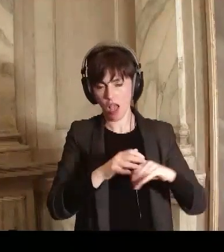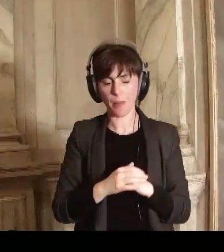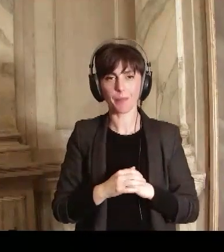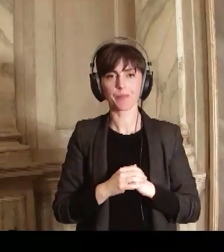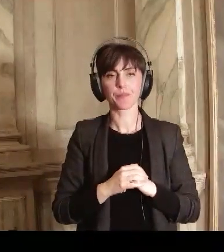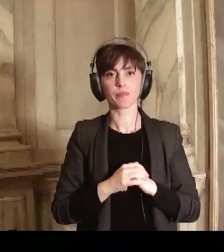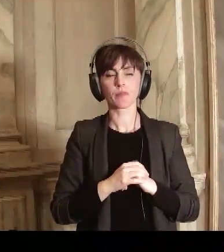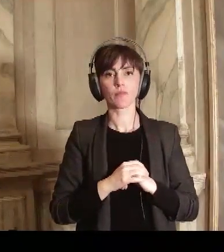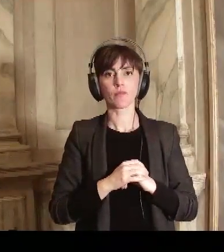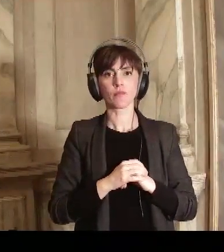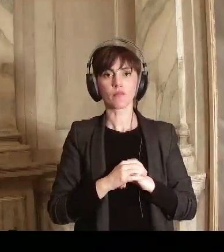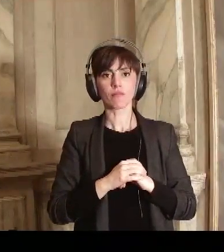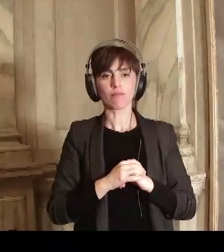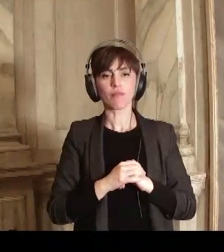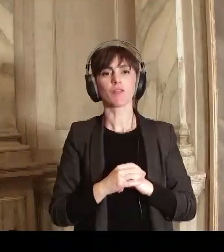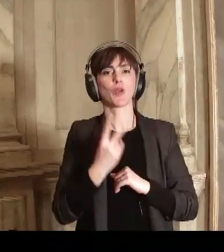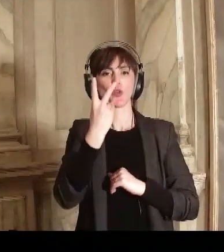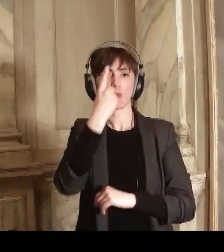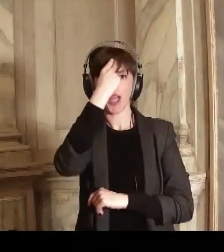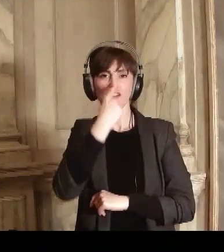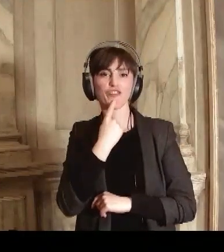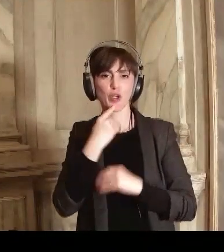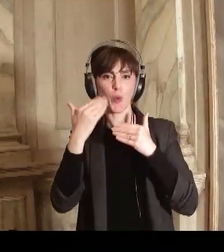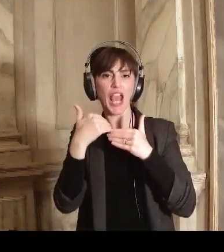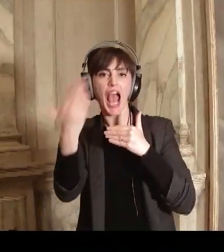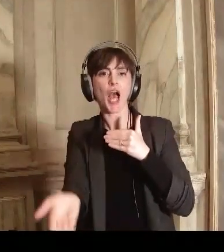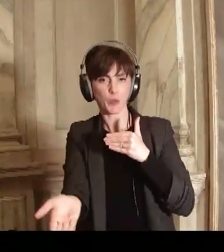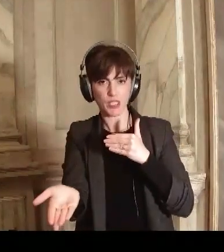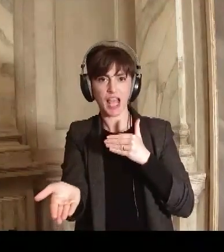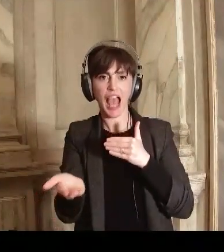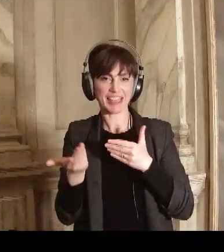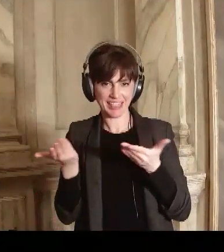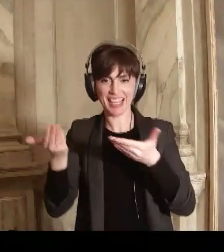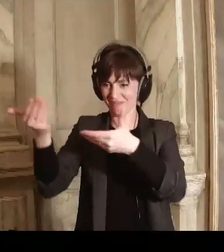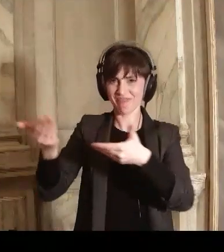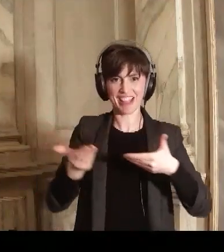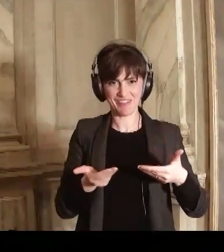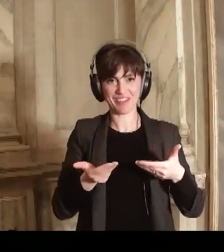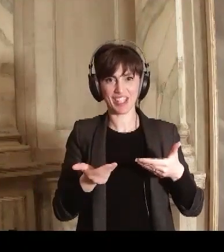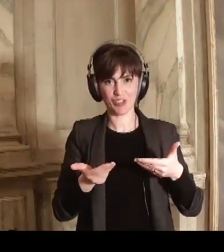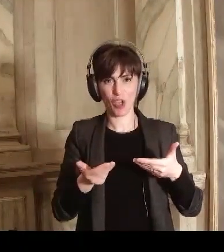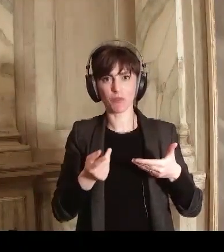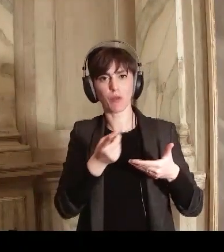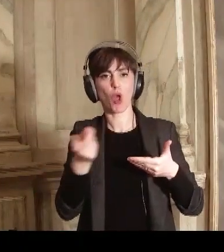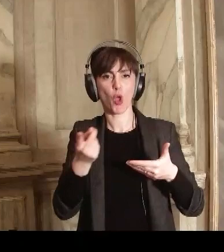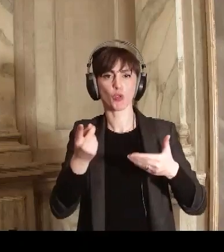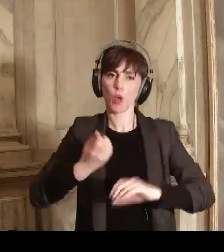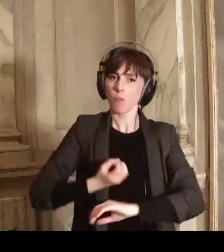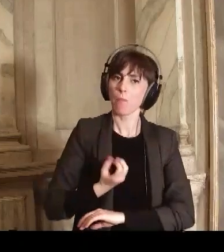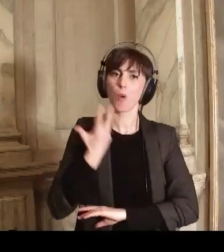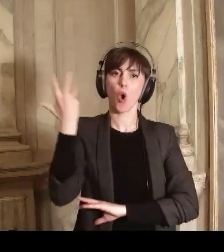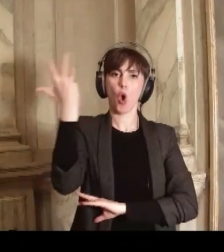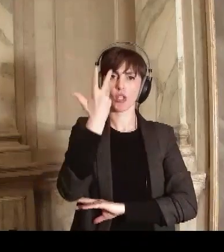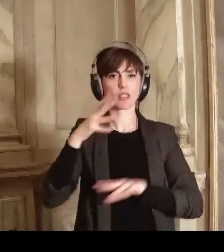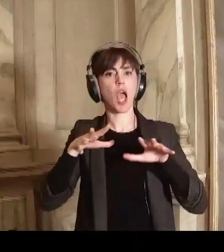sono state messe a fuoco 2 figure di outsider che per poesia e impegno civile possiamo considerare sovrani di un